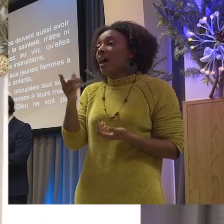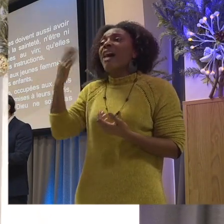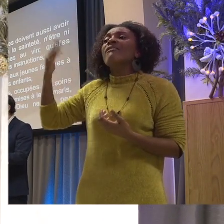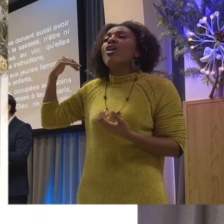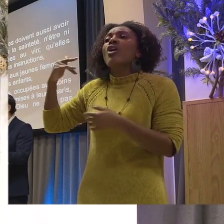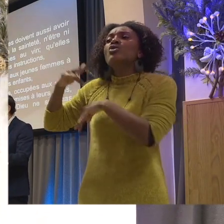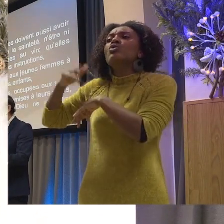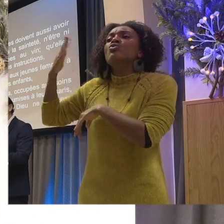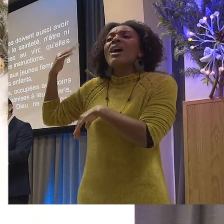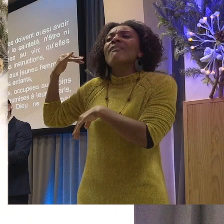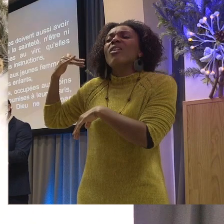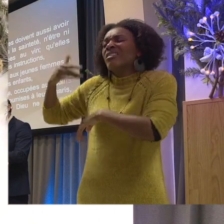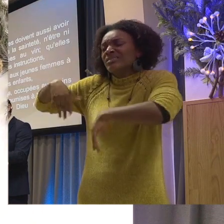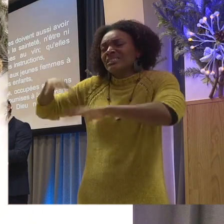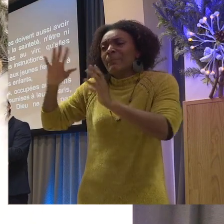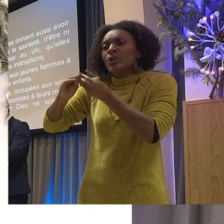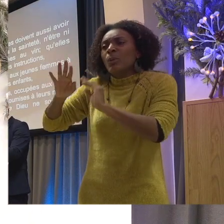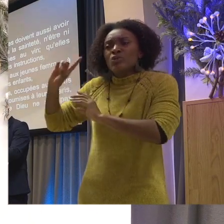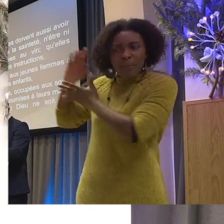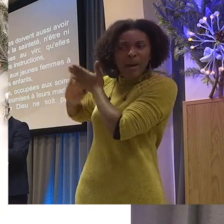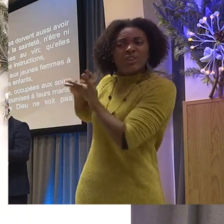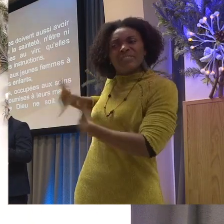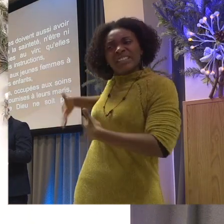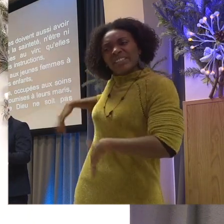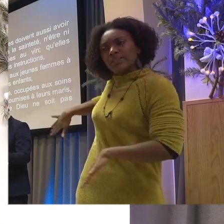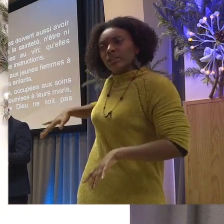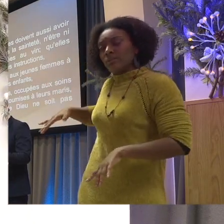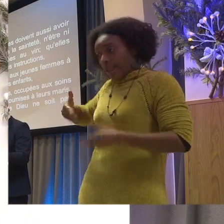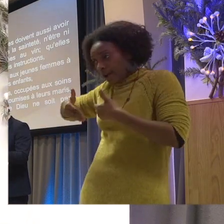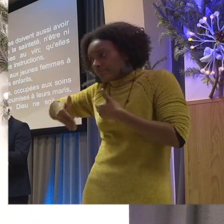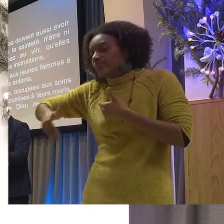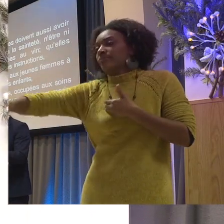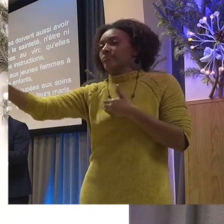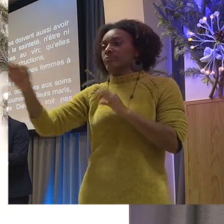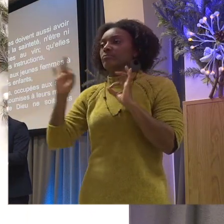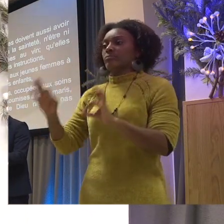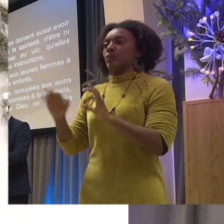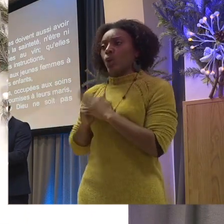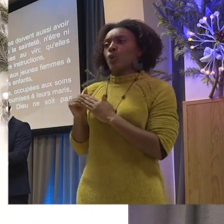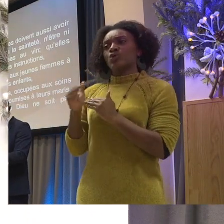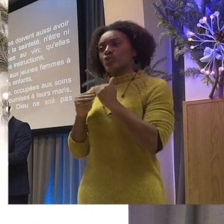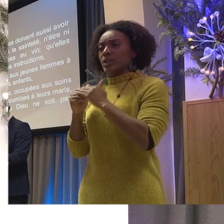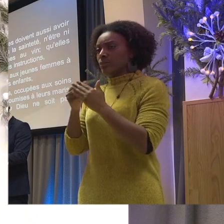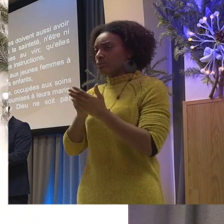problème. Dieu peut te restaurer, Dieu peut faire grâce, Dieu peut te guérir, Dieu peut te reconstruire. Gloire à Dieu pour cela.